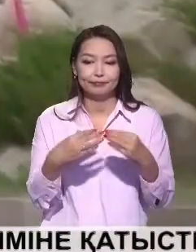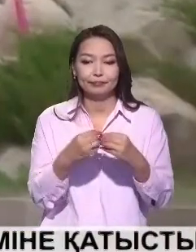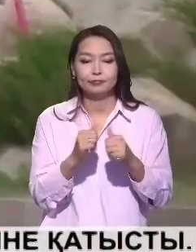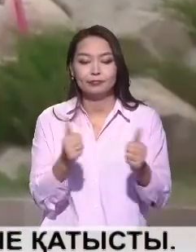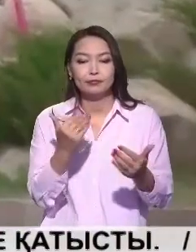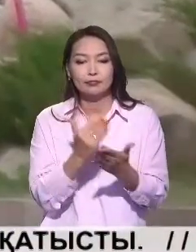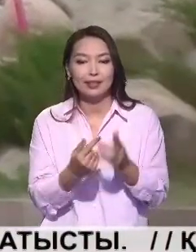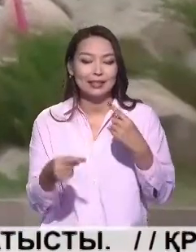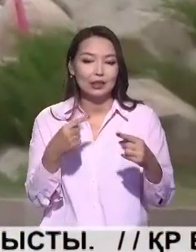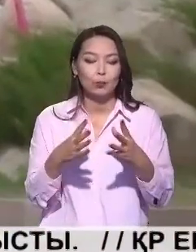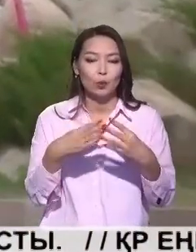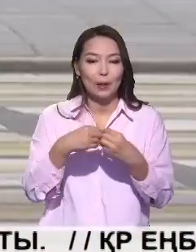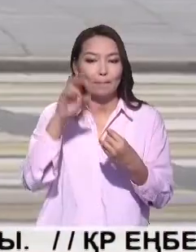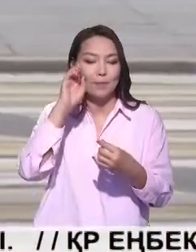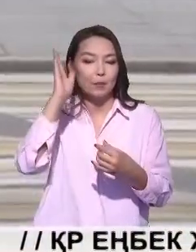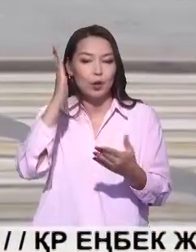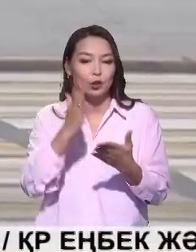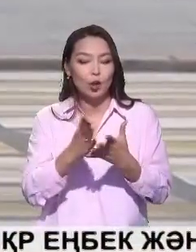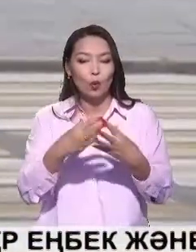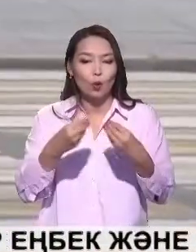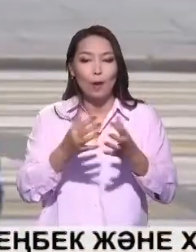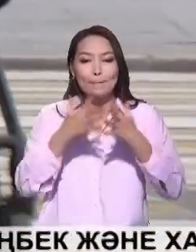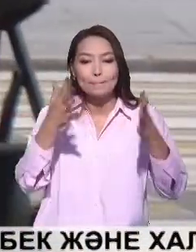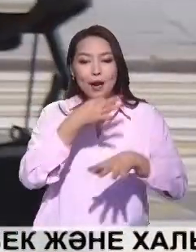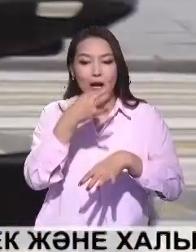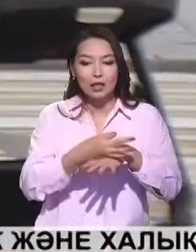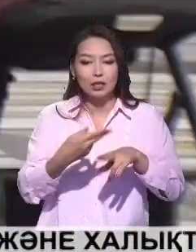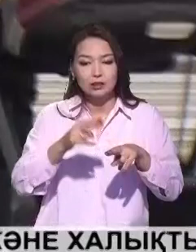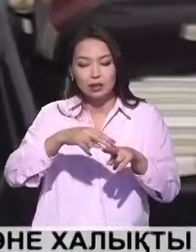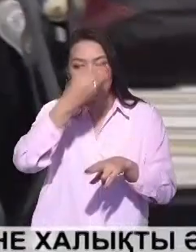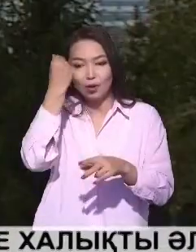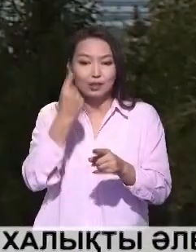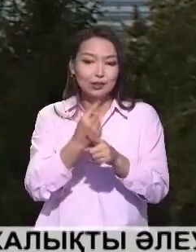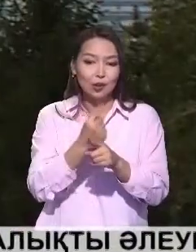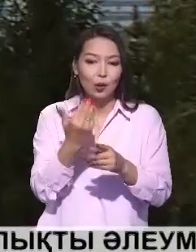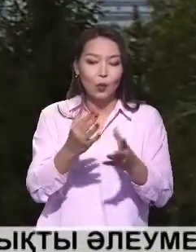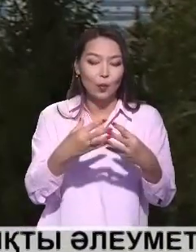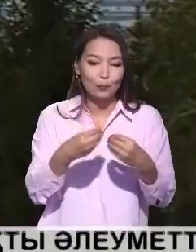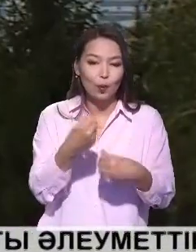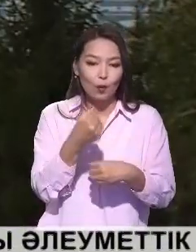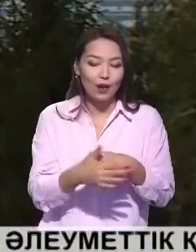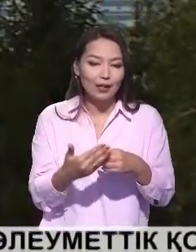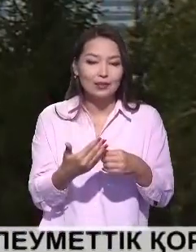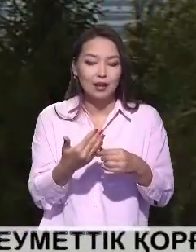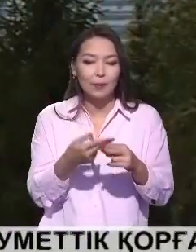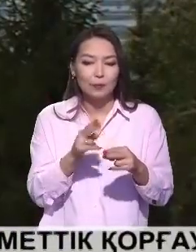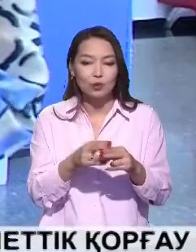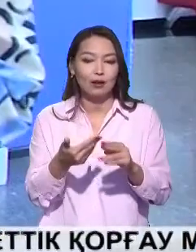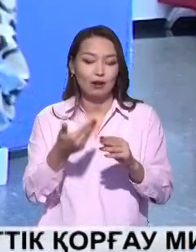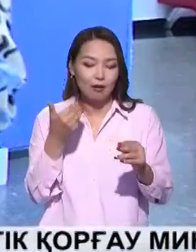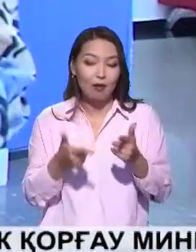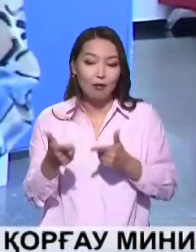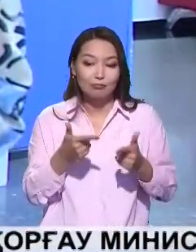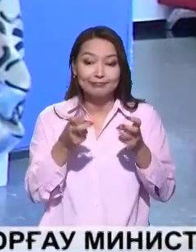отбасы мемлекет тірегі. Отбасын құру үлкен жауапкершілік екенін ұмытпаған жөн. Мамандар екі жасқа отау тікпес бұрын арнайы дайындықтан өтуға